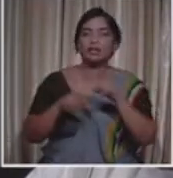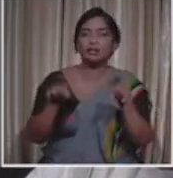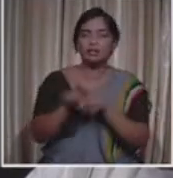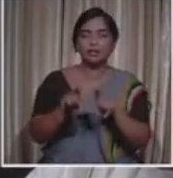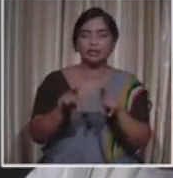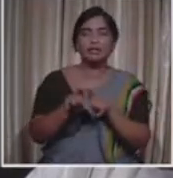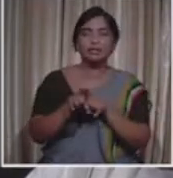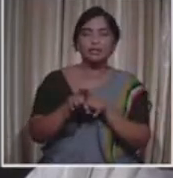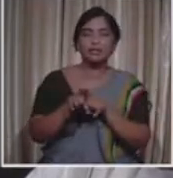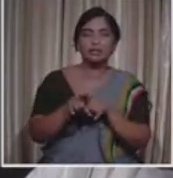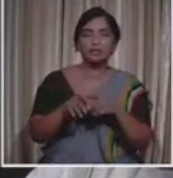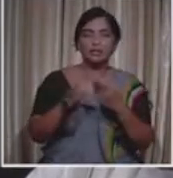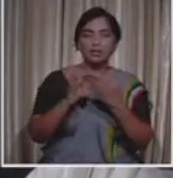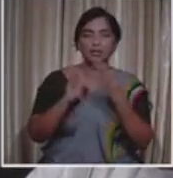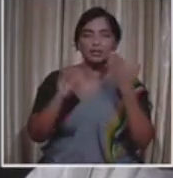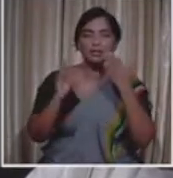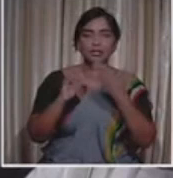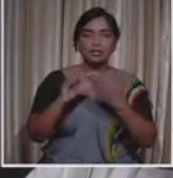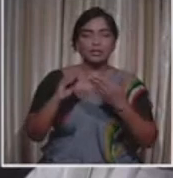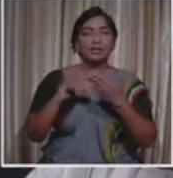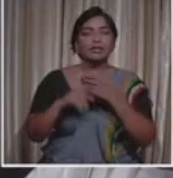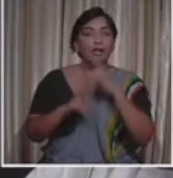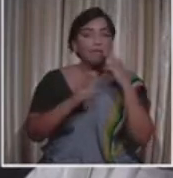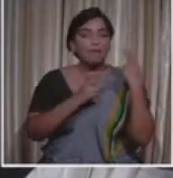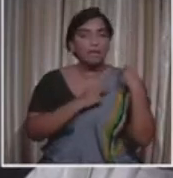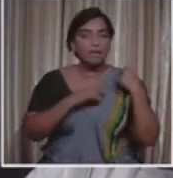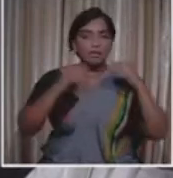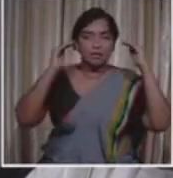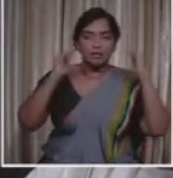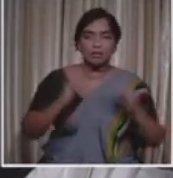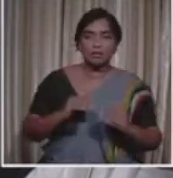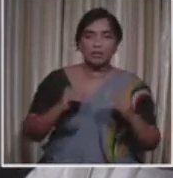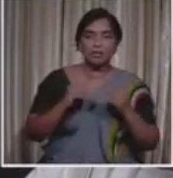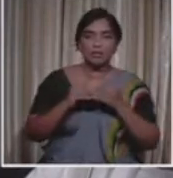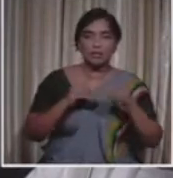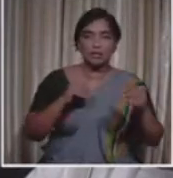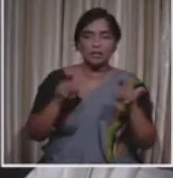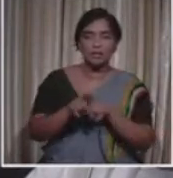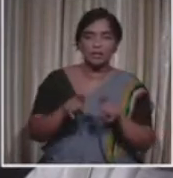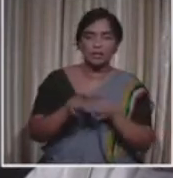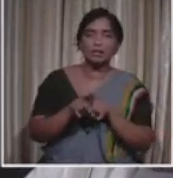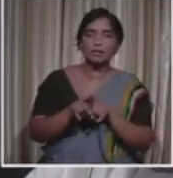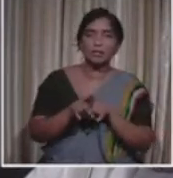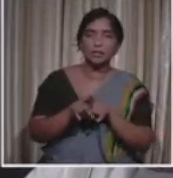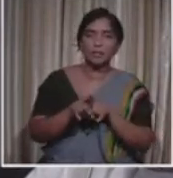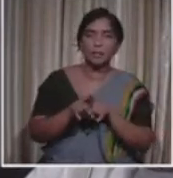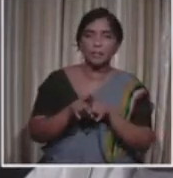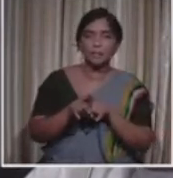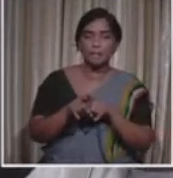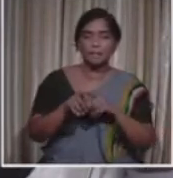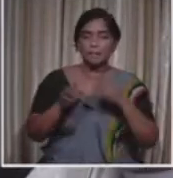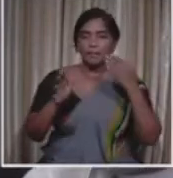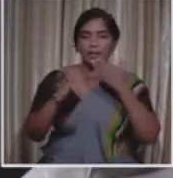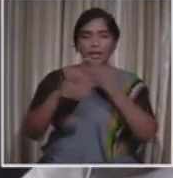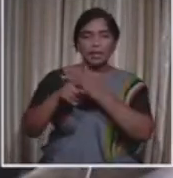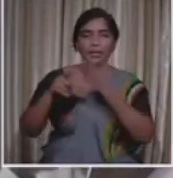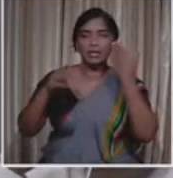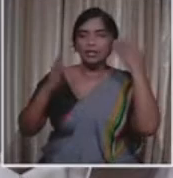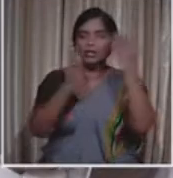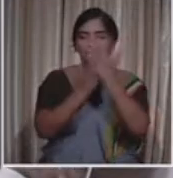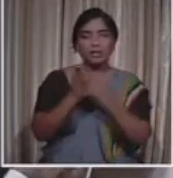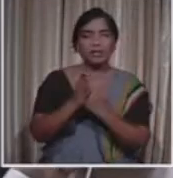අපි අඳුරු අතපත ගාමින් හිටියේ ඒ වගකීම අඩු වැඩි වශයෙන් මේ සභාව නියෝජනය කරන සෑම කෙනෙකුටම තිබෙනවා මේකේ මිරලා පළදායි යමක් කරන්න නම්